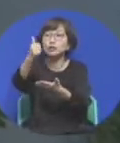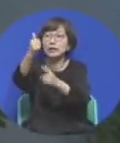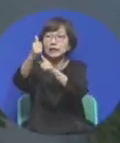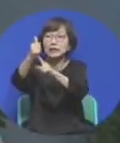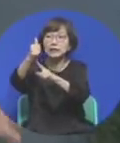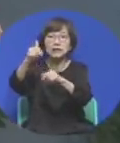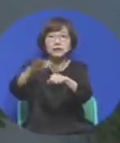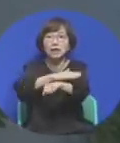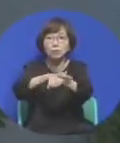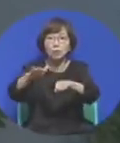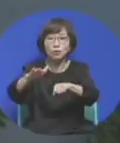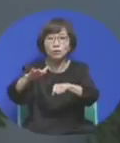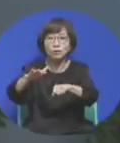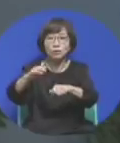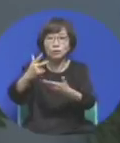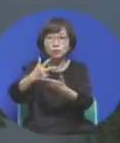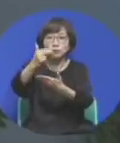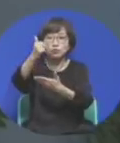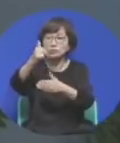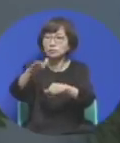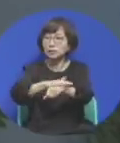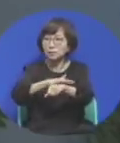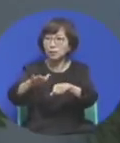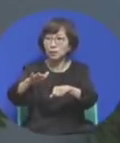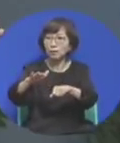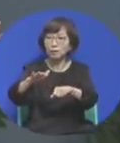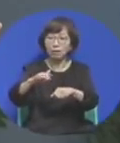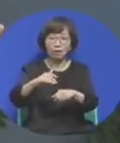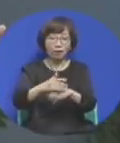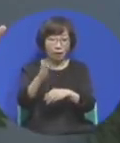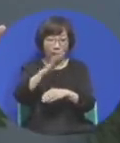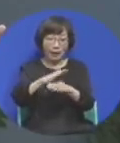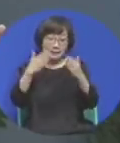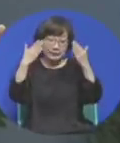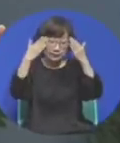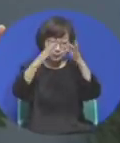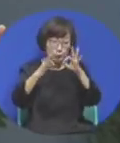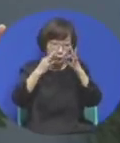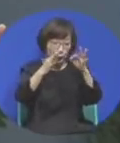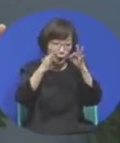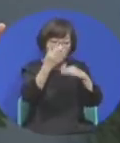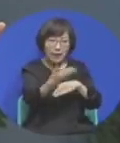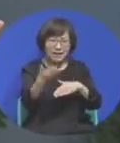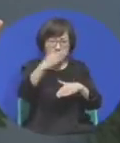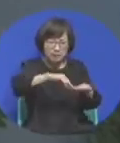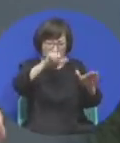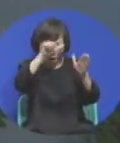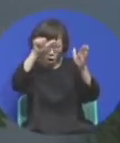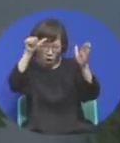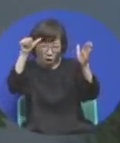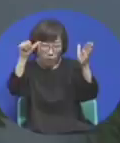have. 평생 한다고 하는 것이 틀린 집중을 하는. All our lives we focus